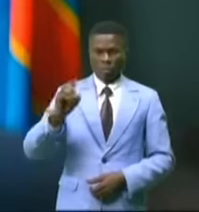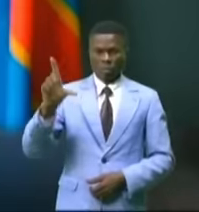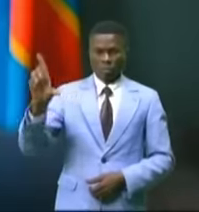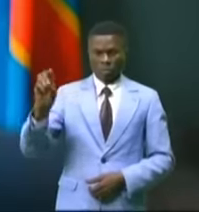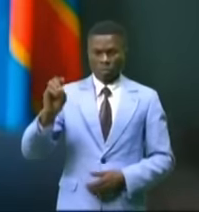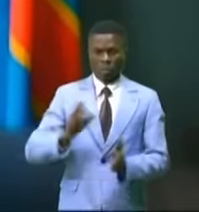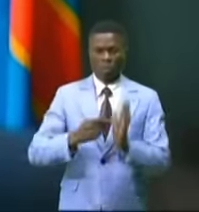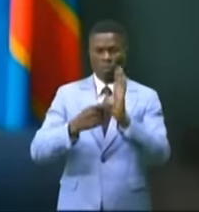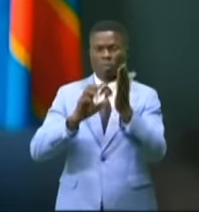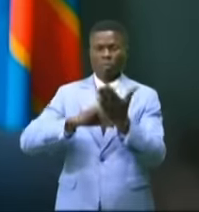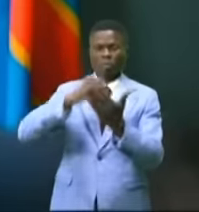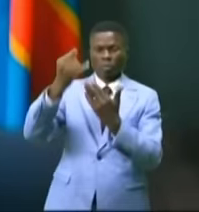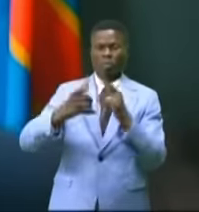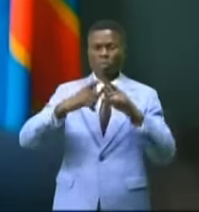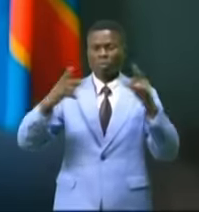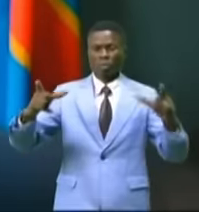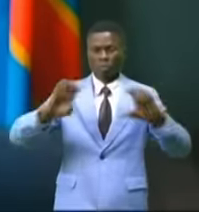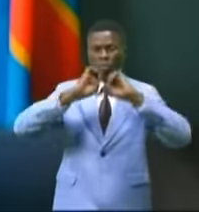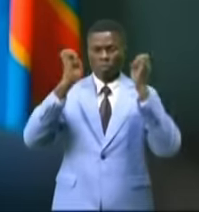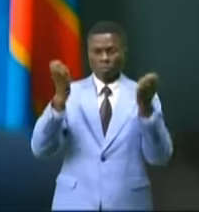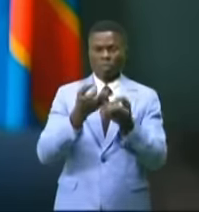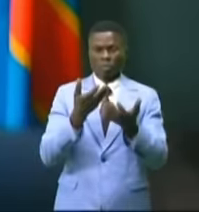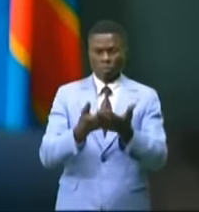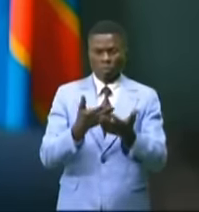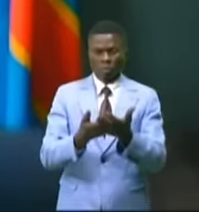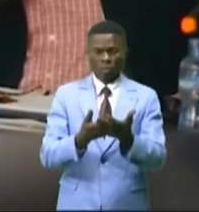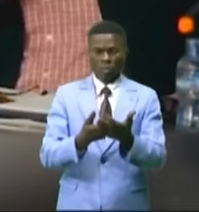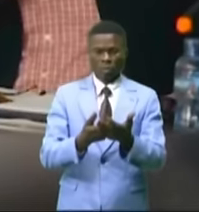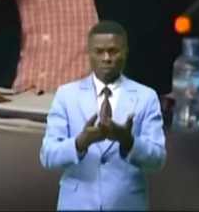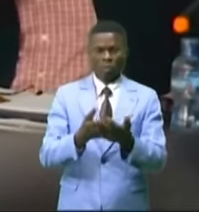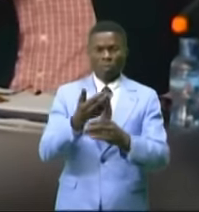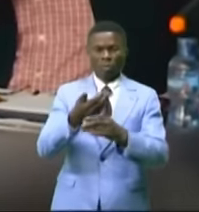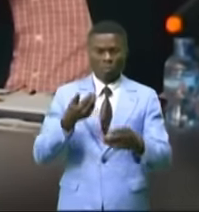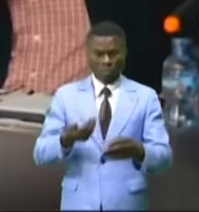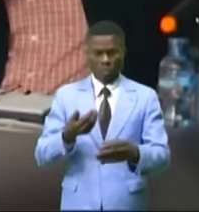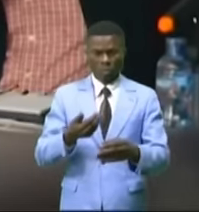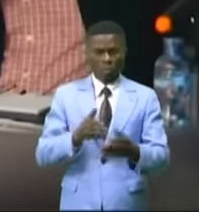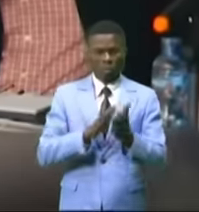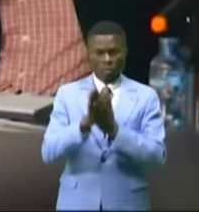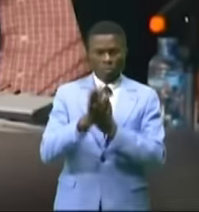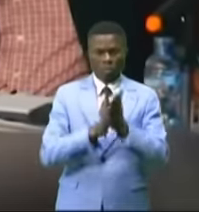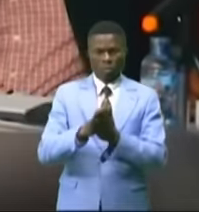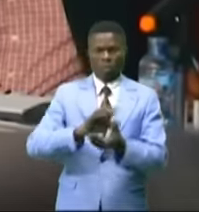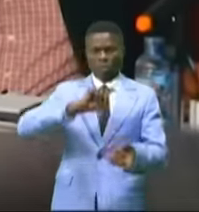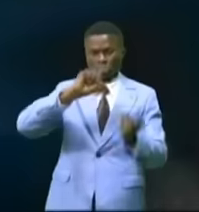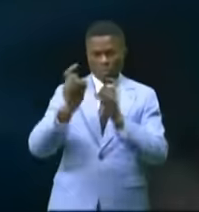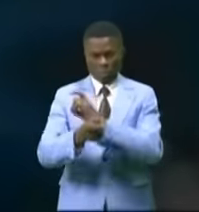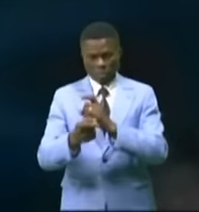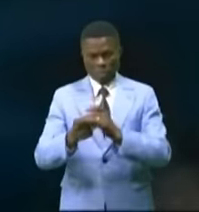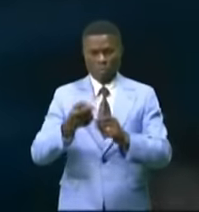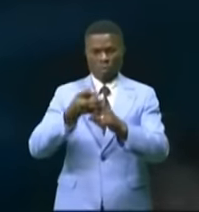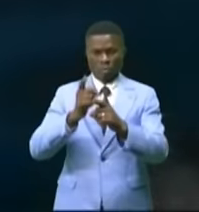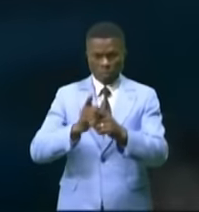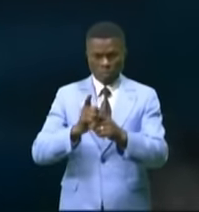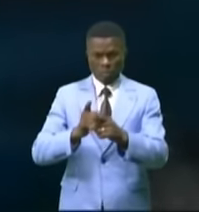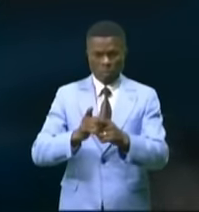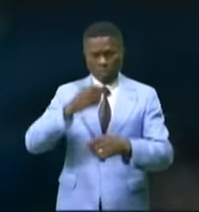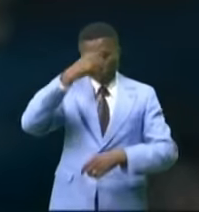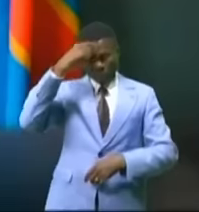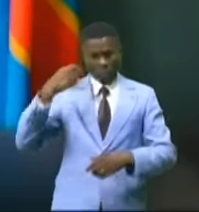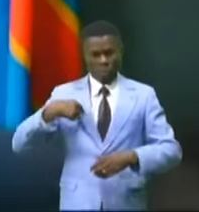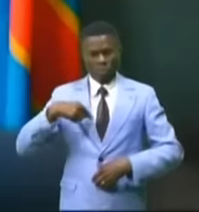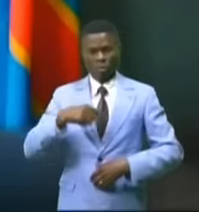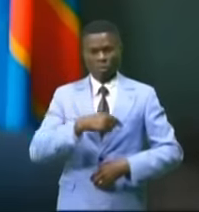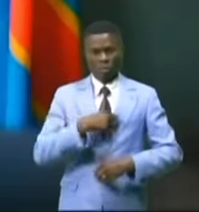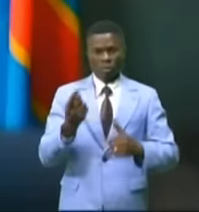actions de Ségus RDC, ce avant de mettre l'accent sur les réformes portées par l'entreprise,